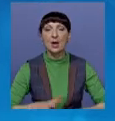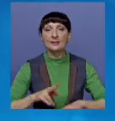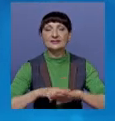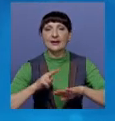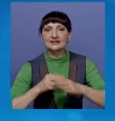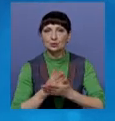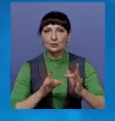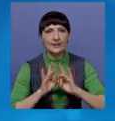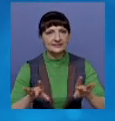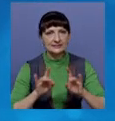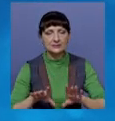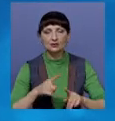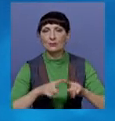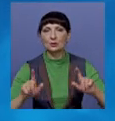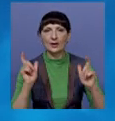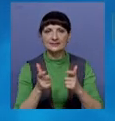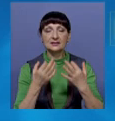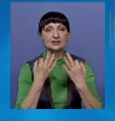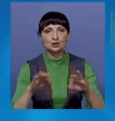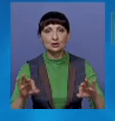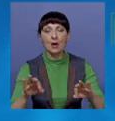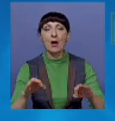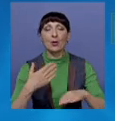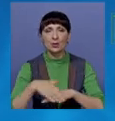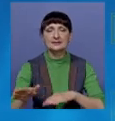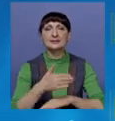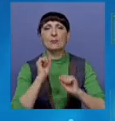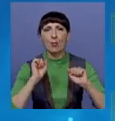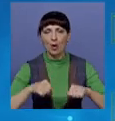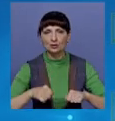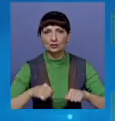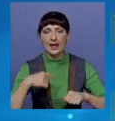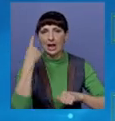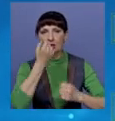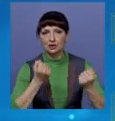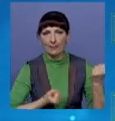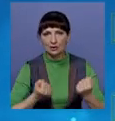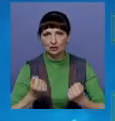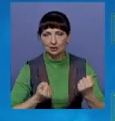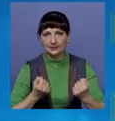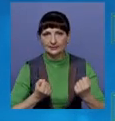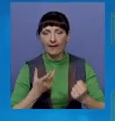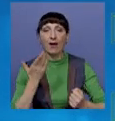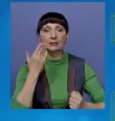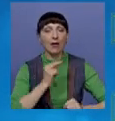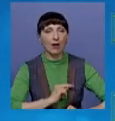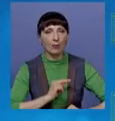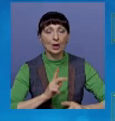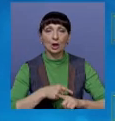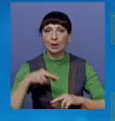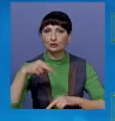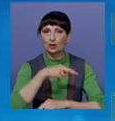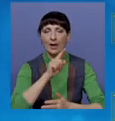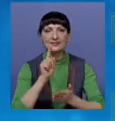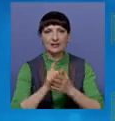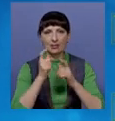полицейской службе разъяснили, что в период карантина разрешено свободное передвижение по городу как на личном автомобиле при выходе на работу, так и пешком, но с